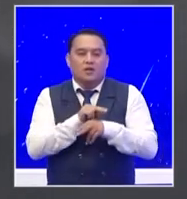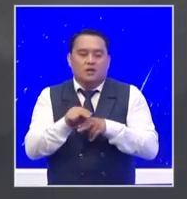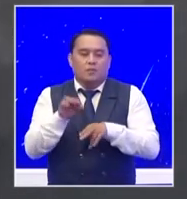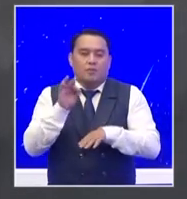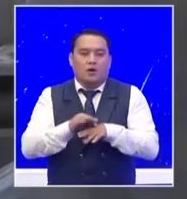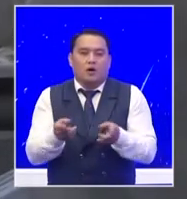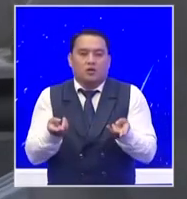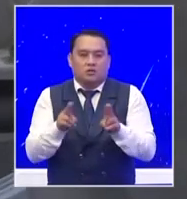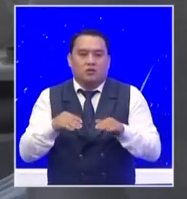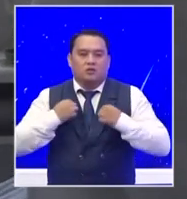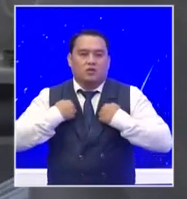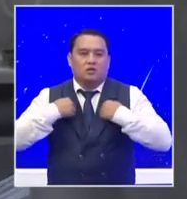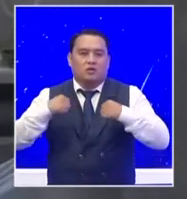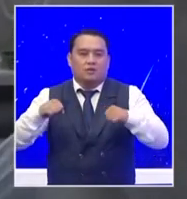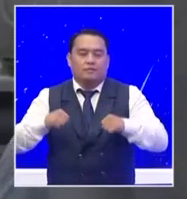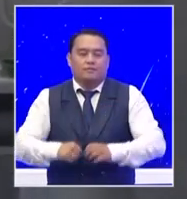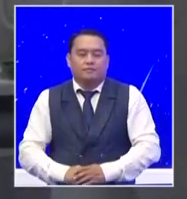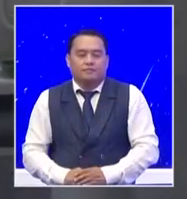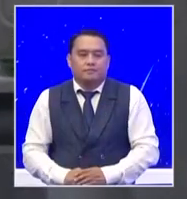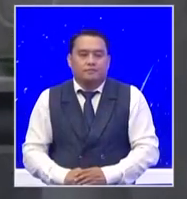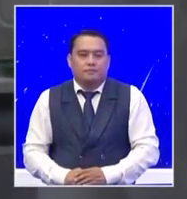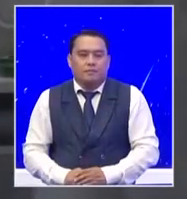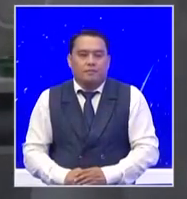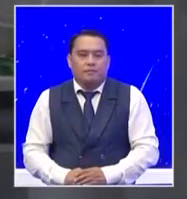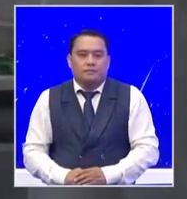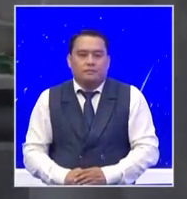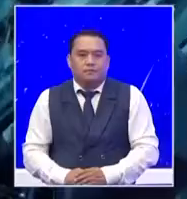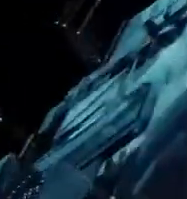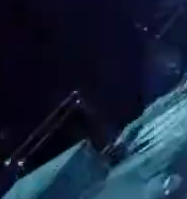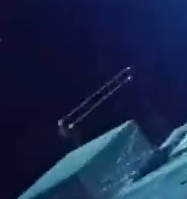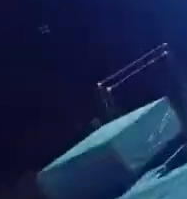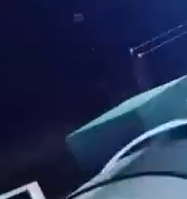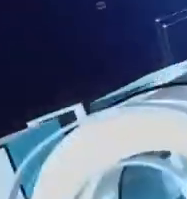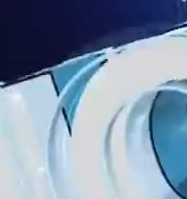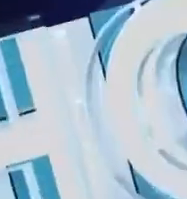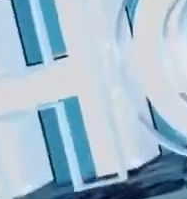подвиг останется. Рустам Аралбаев, Нурбек Журнбаев, телеканал ЖИТСУ.